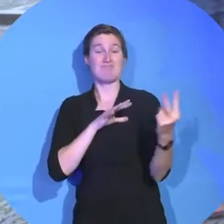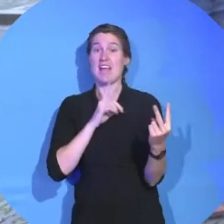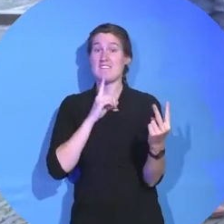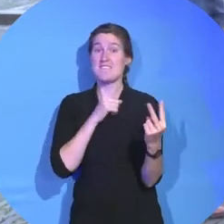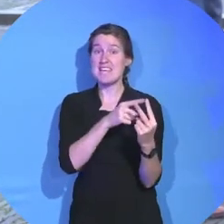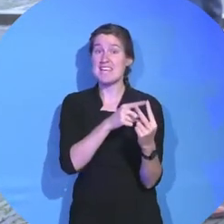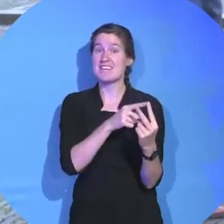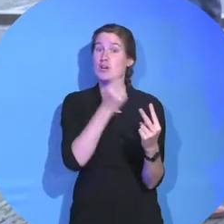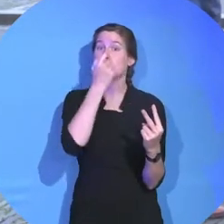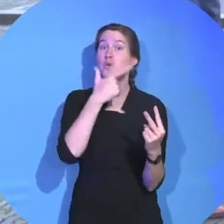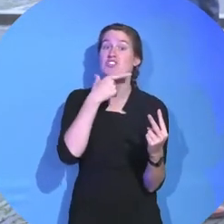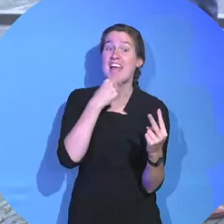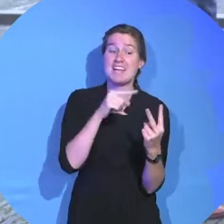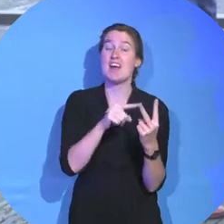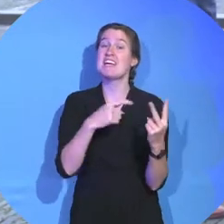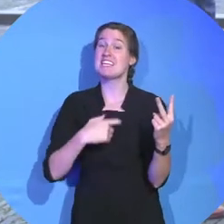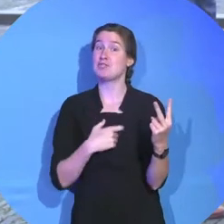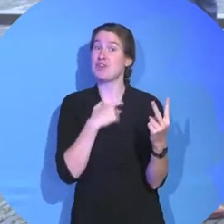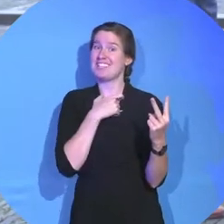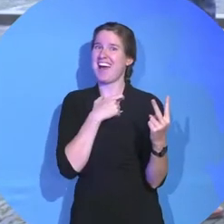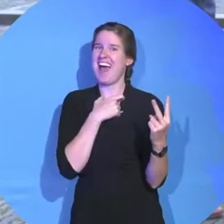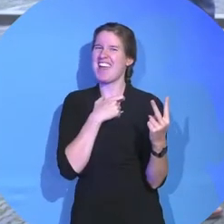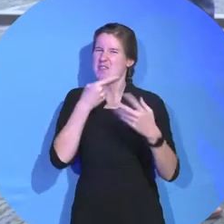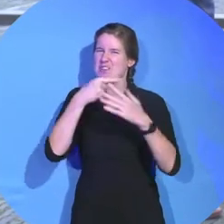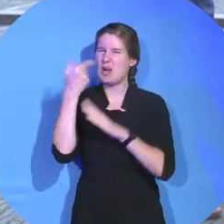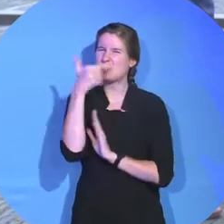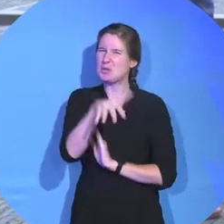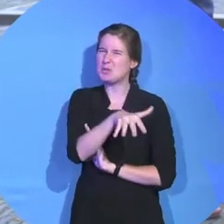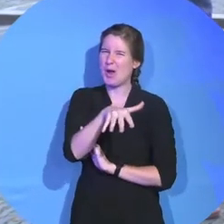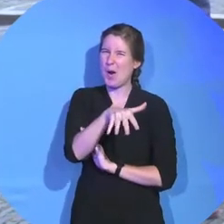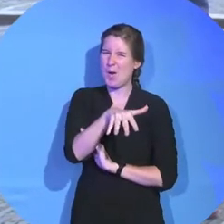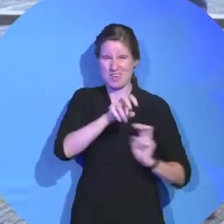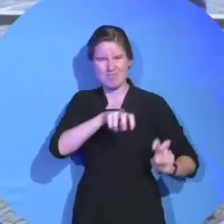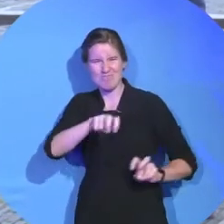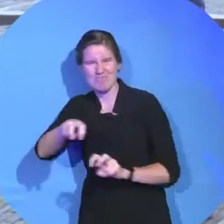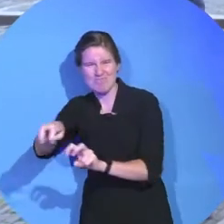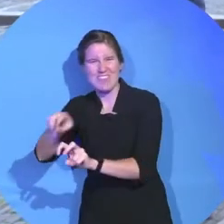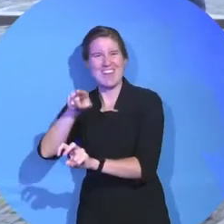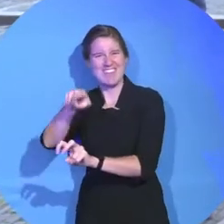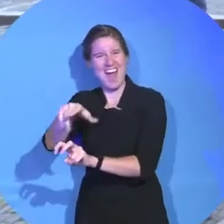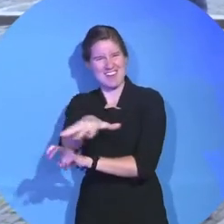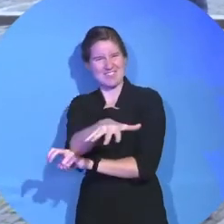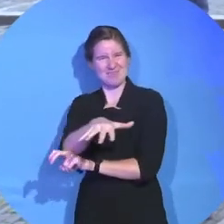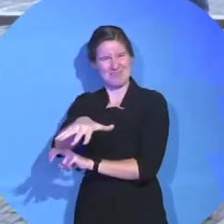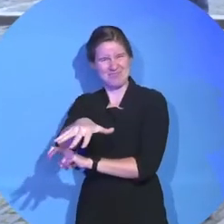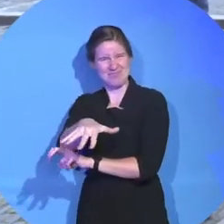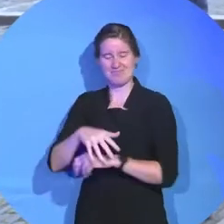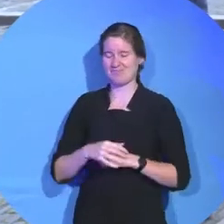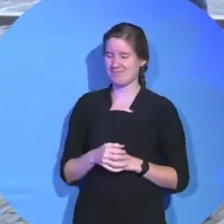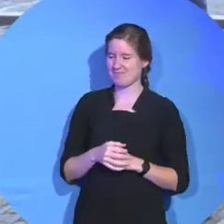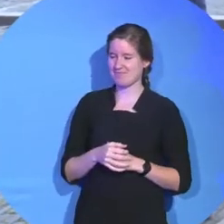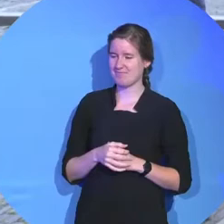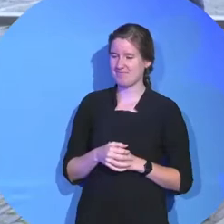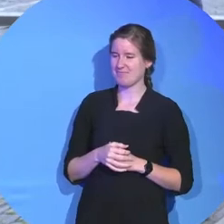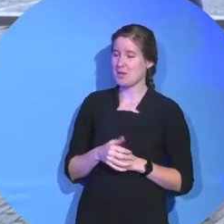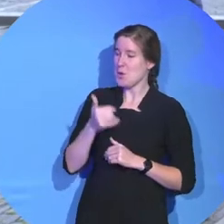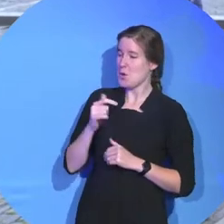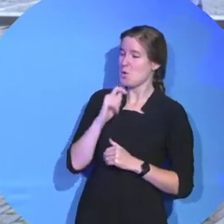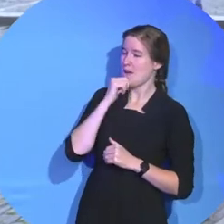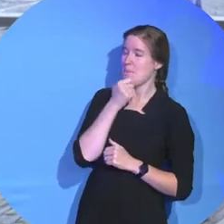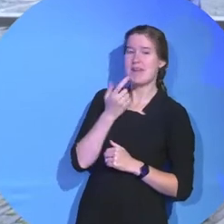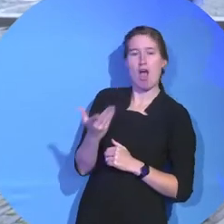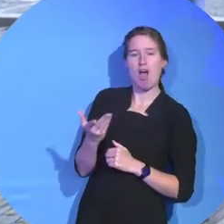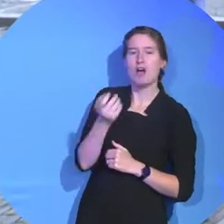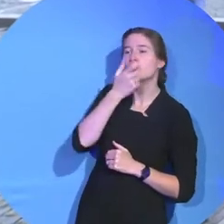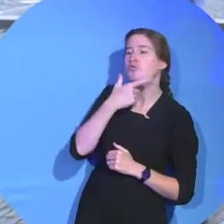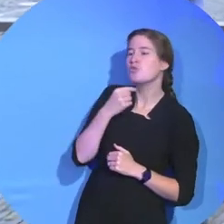vanuit de studio op weg naar de Mars voor het Leven. Meneer Seder, goedemiddag. Goedemiddag. Ja, wat zegt u deze Mars? Nou, het is